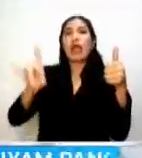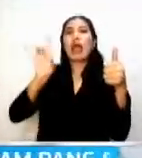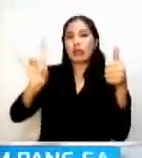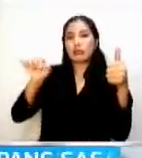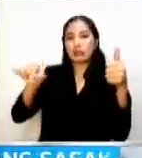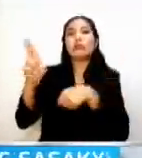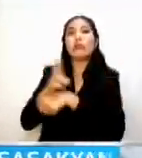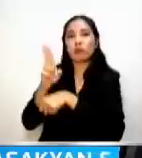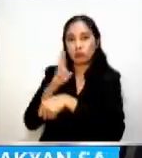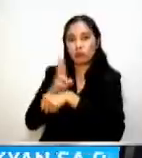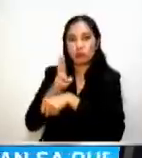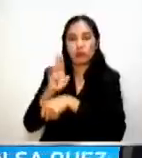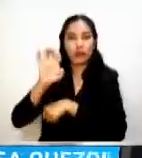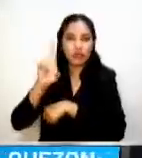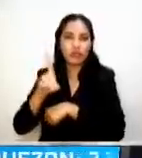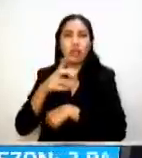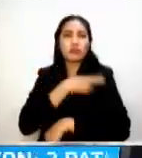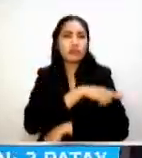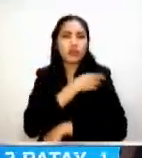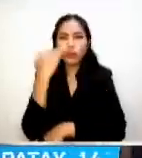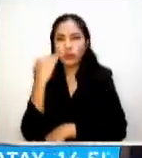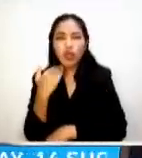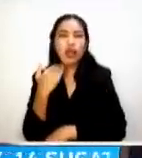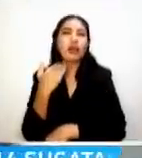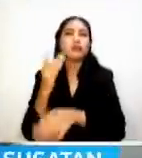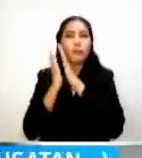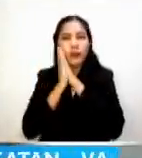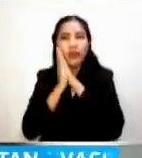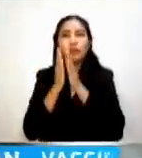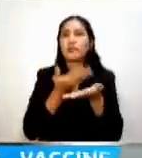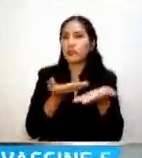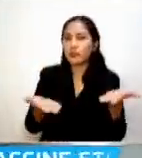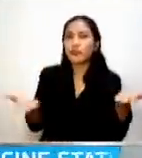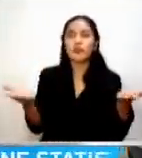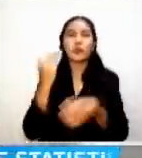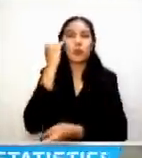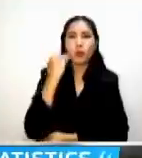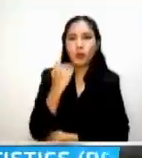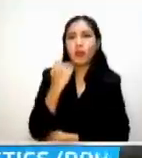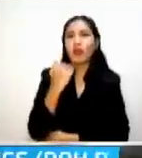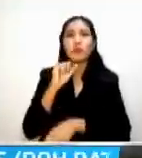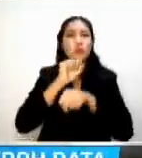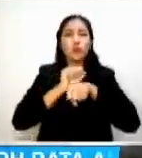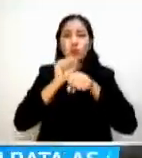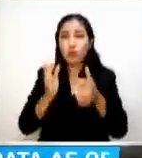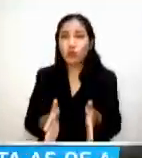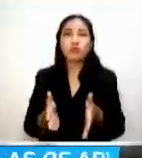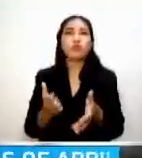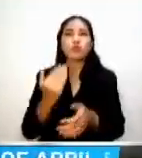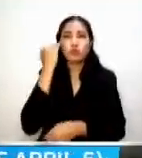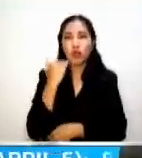kulang ang kama, kulang ang kasangkapan, at higit sa lahat, kulang ang mga healthcare workers. Ang East Avenue Medical